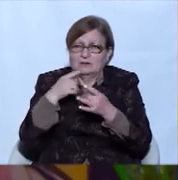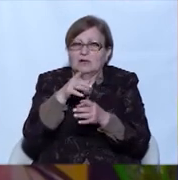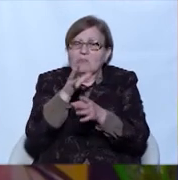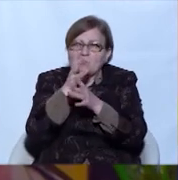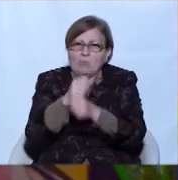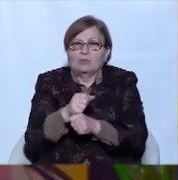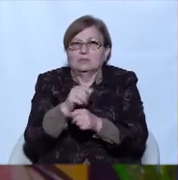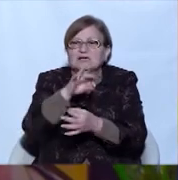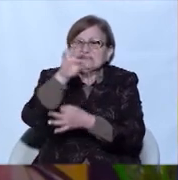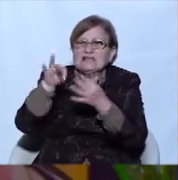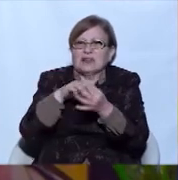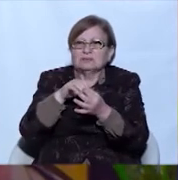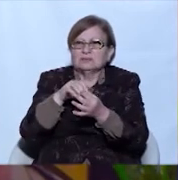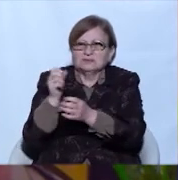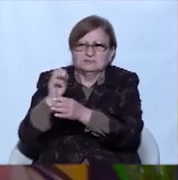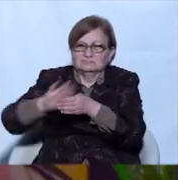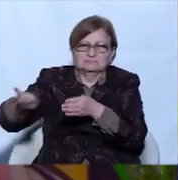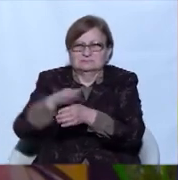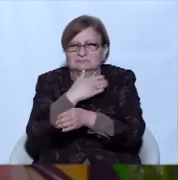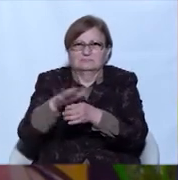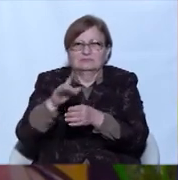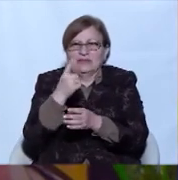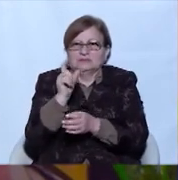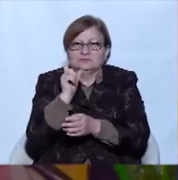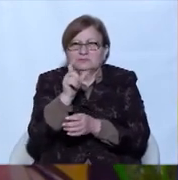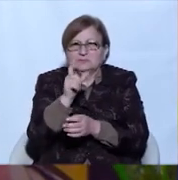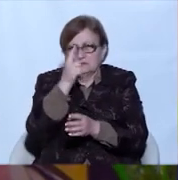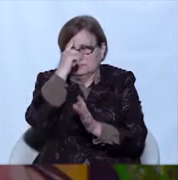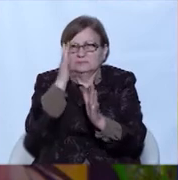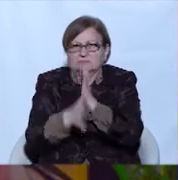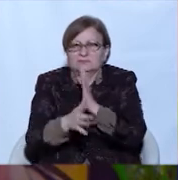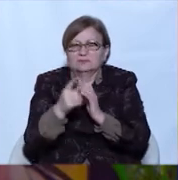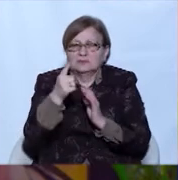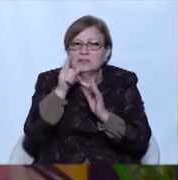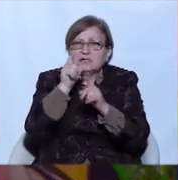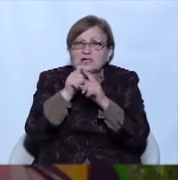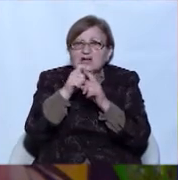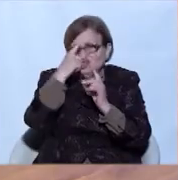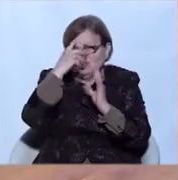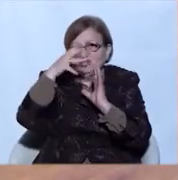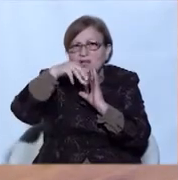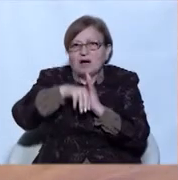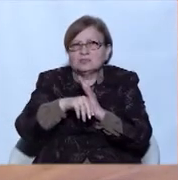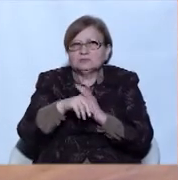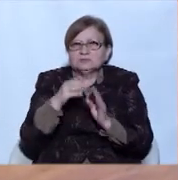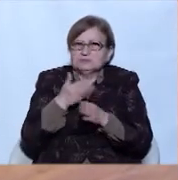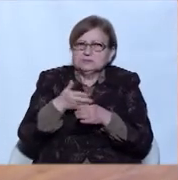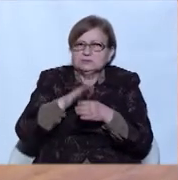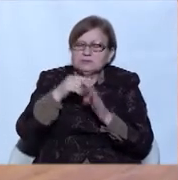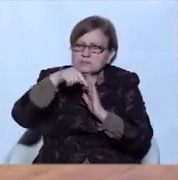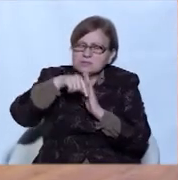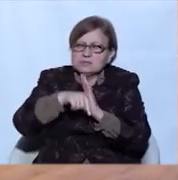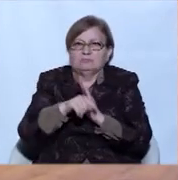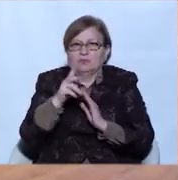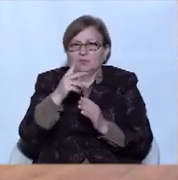ყველაფერი ზედმეტი უნდა ჩამოსცილდეს ამ თხრობას და დარჩეს შინაარსის სიღრმე და